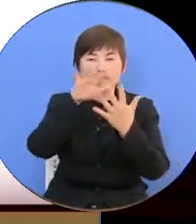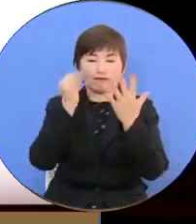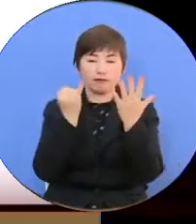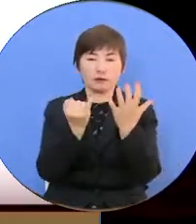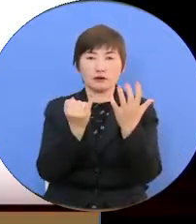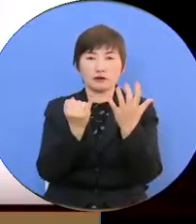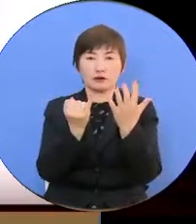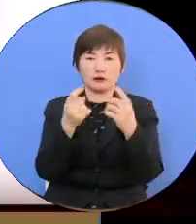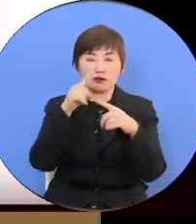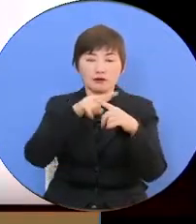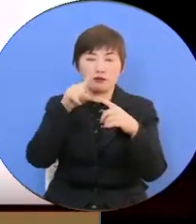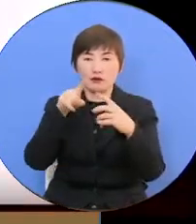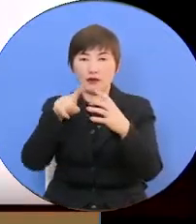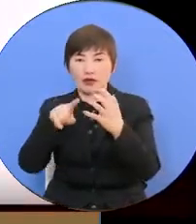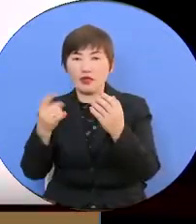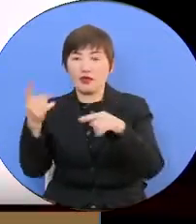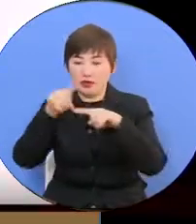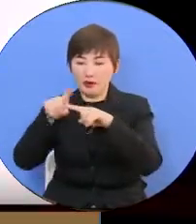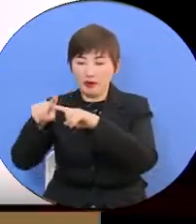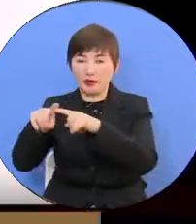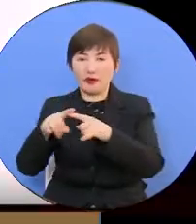утгын нийлбэрийг 6-аар хуваах хэрэгтэй байгаа.